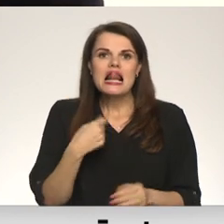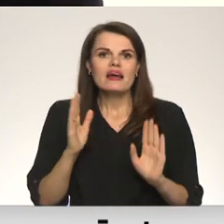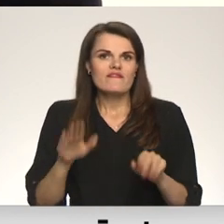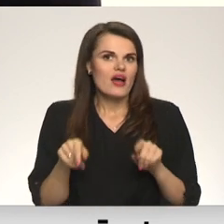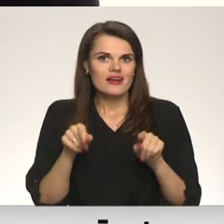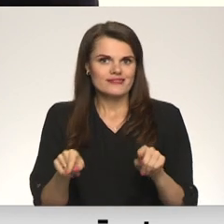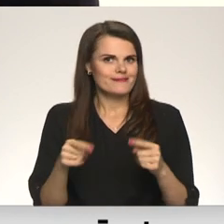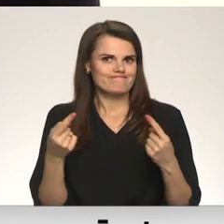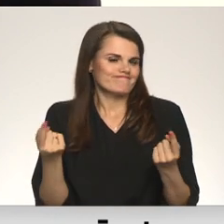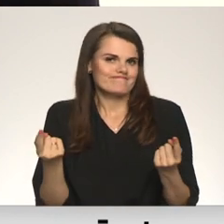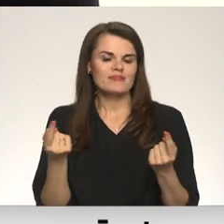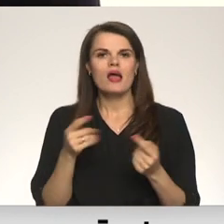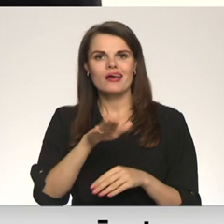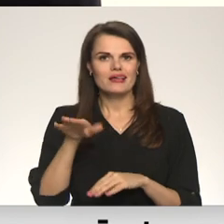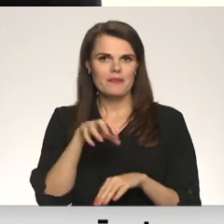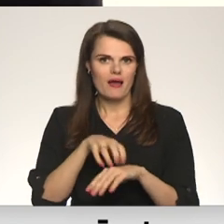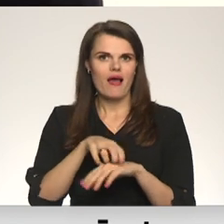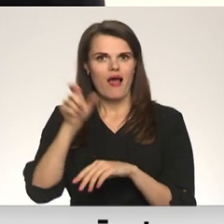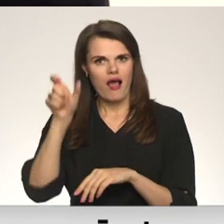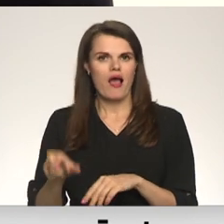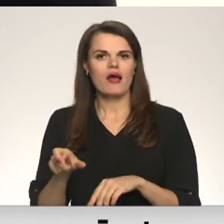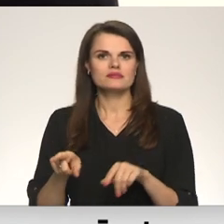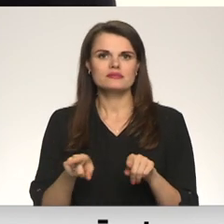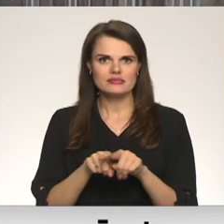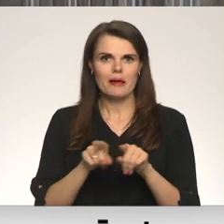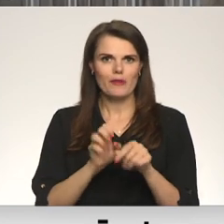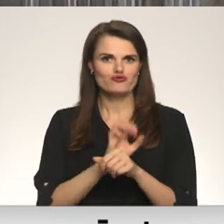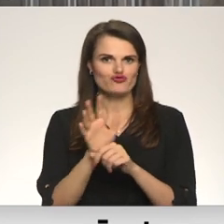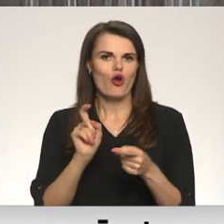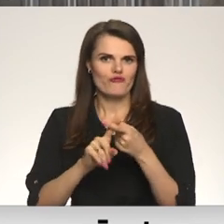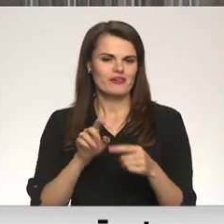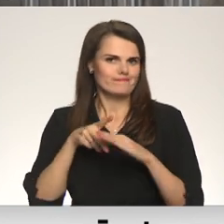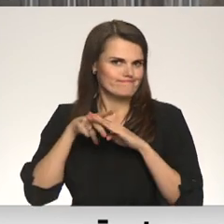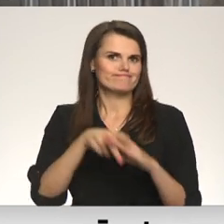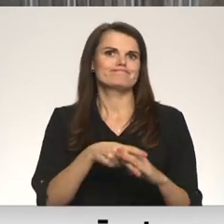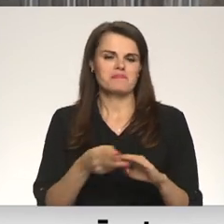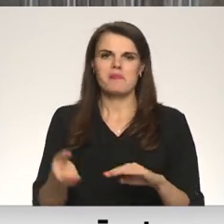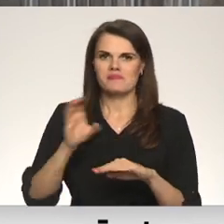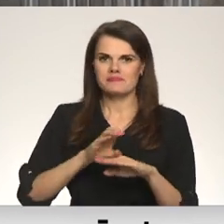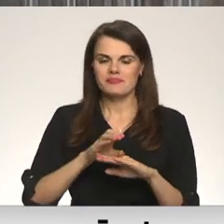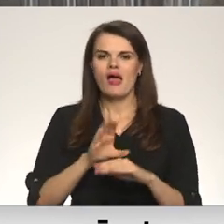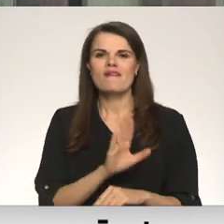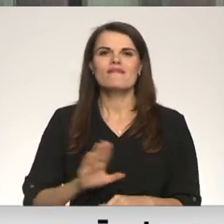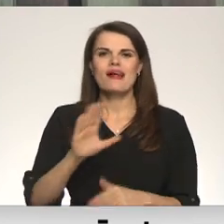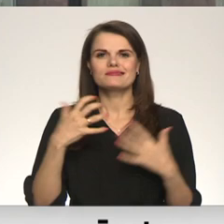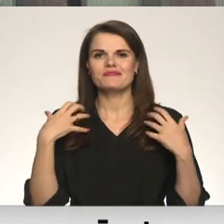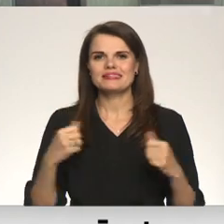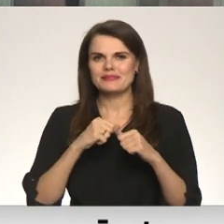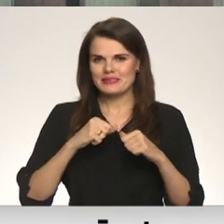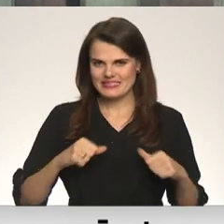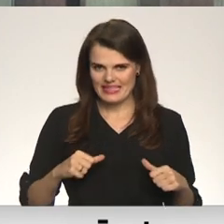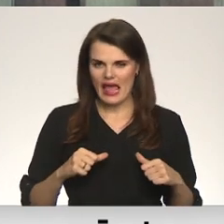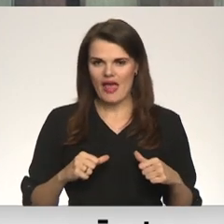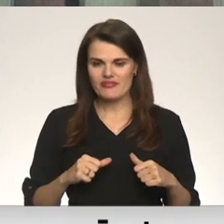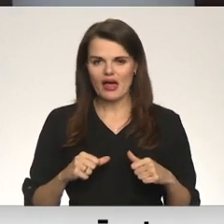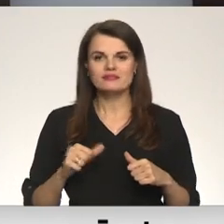jo jāatzīmē, ka, protams, ģimenes ārsts vēl arvien ir Covid noslodzē. Nacionālais veselības dienests, kas ikdienā monitorē